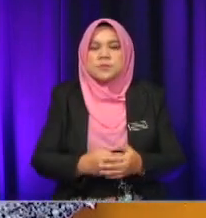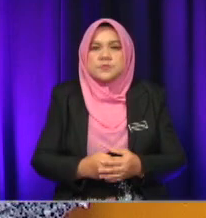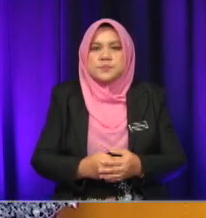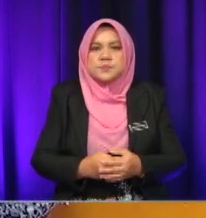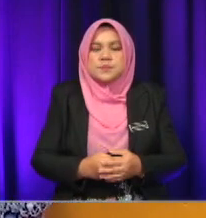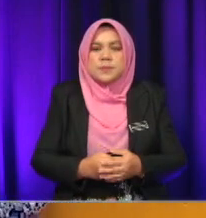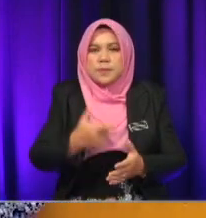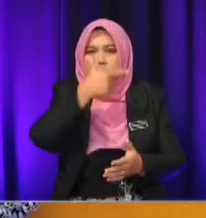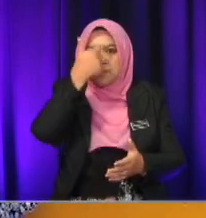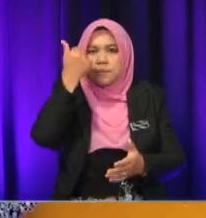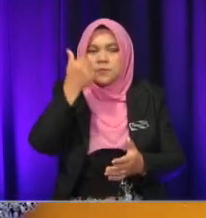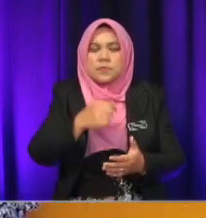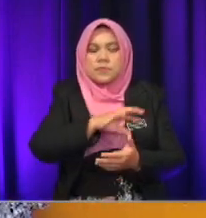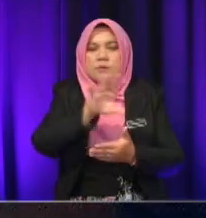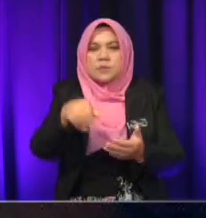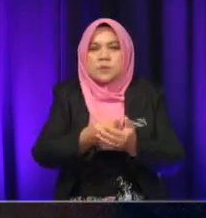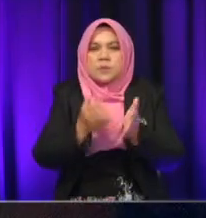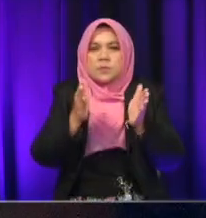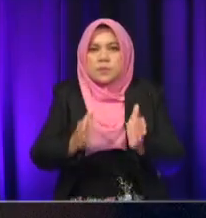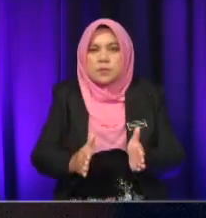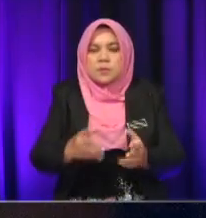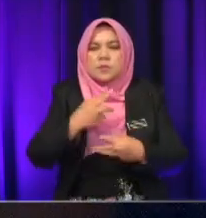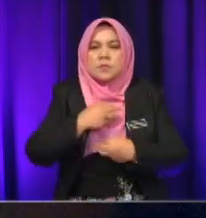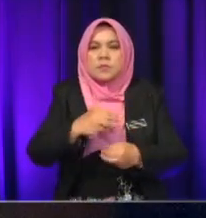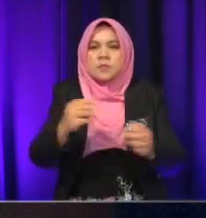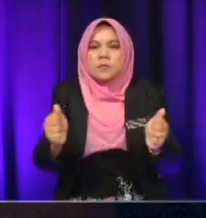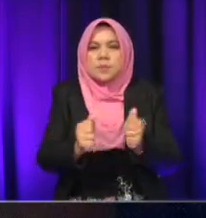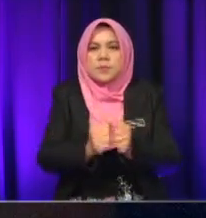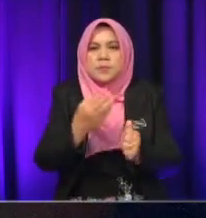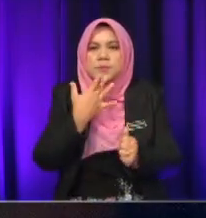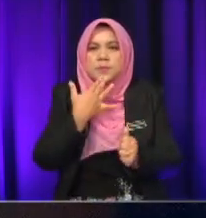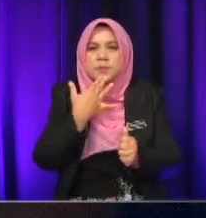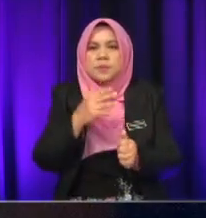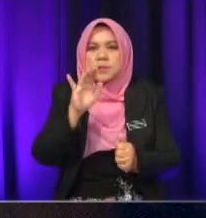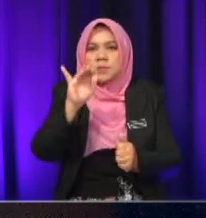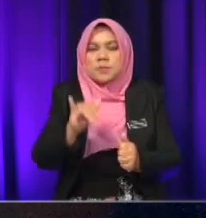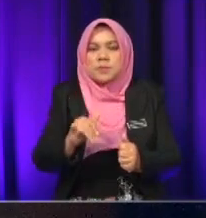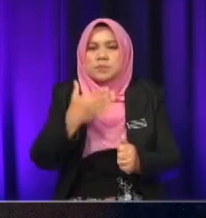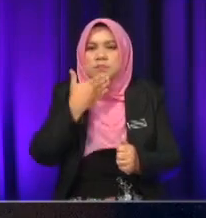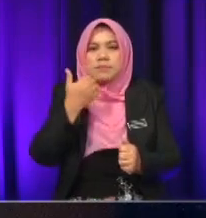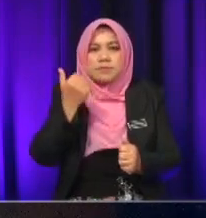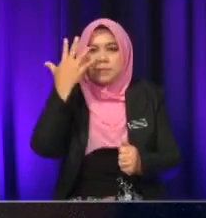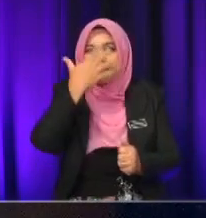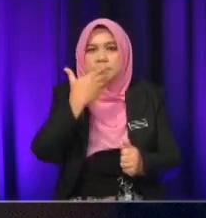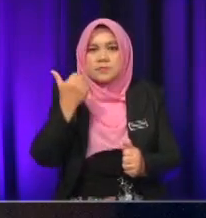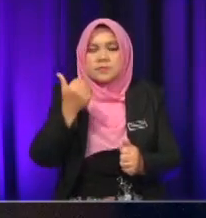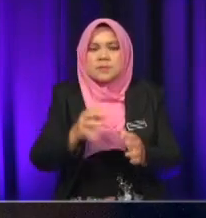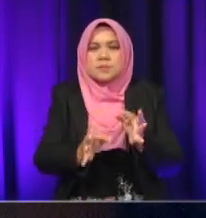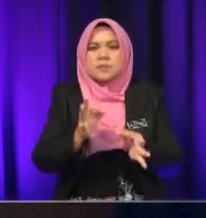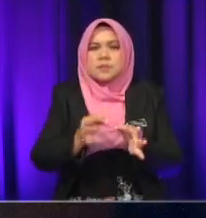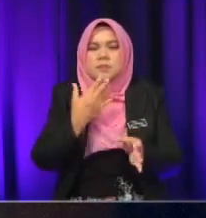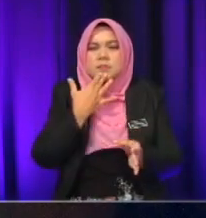warna. Sebab semua orang akan berminat dengan warna yang menarik. Kalau warna